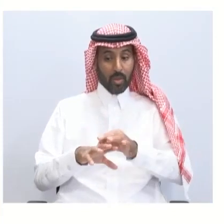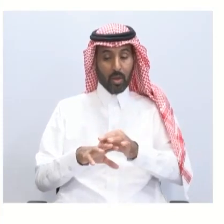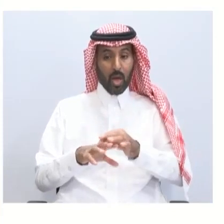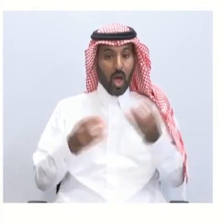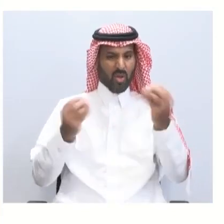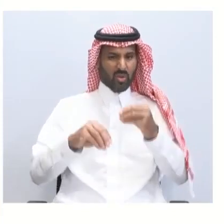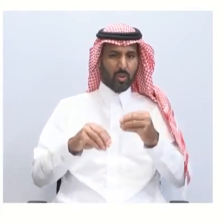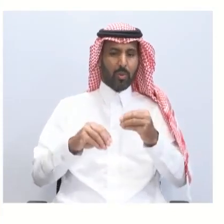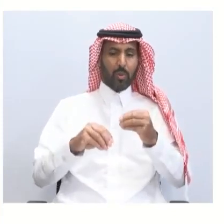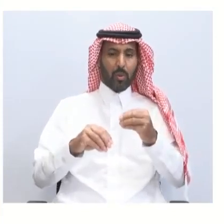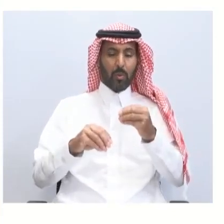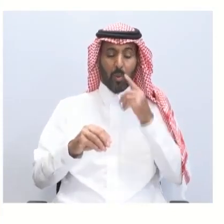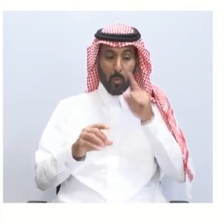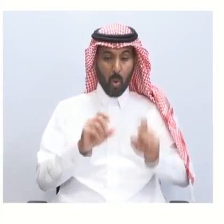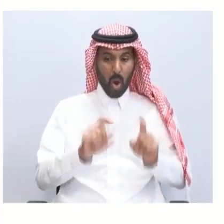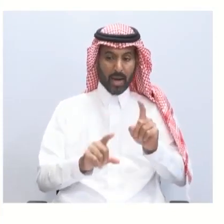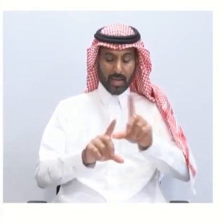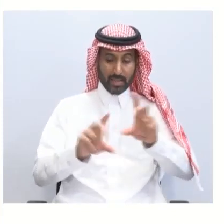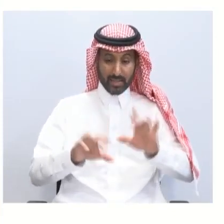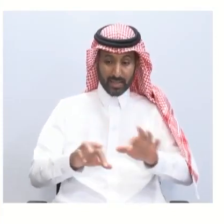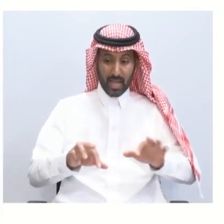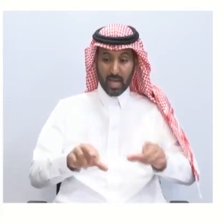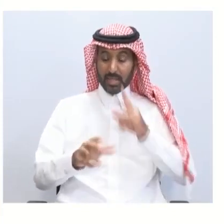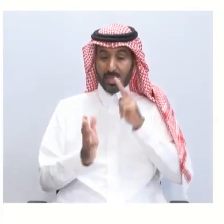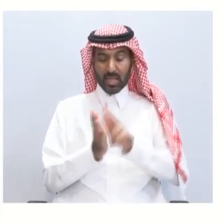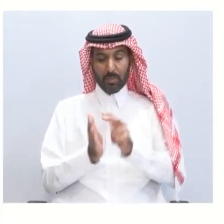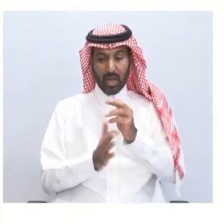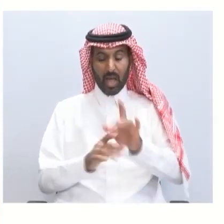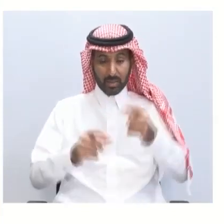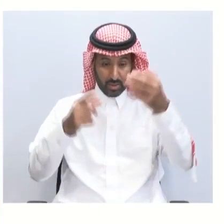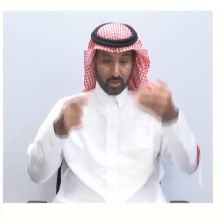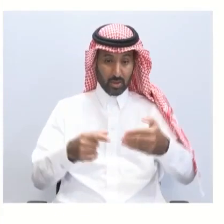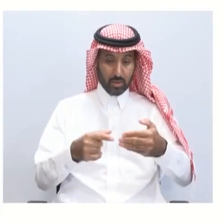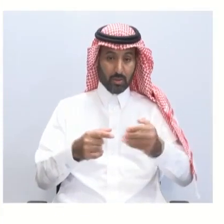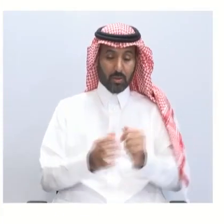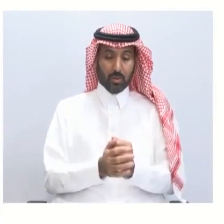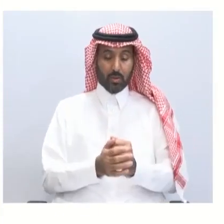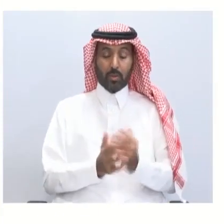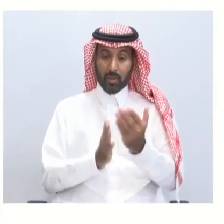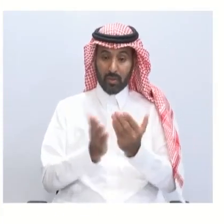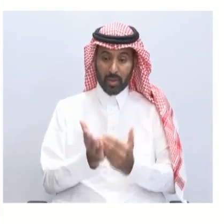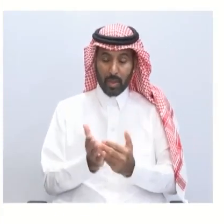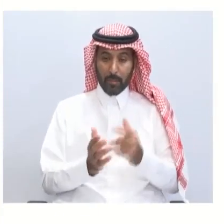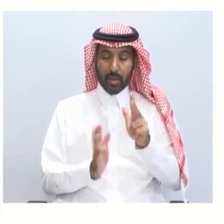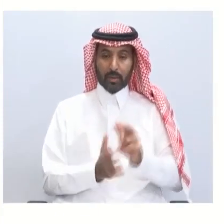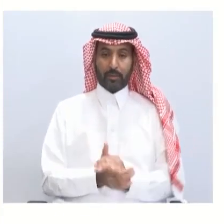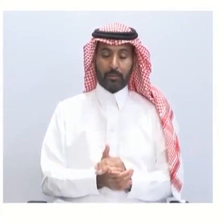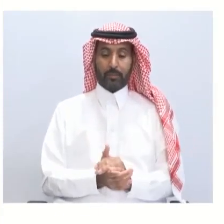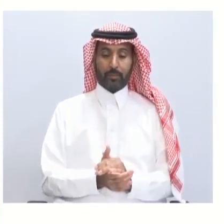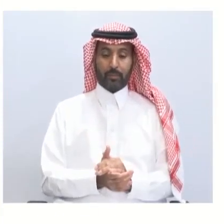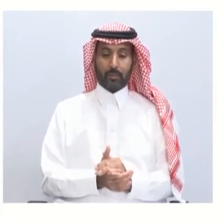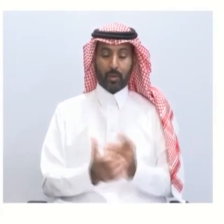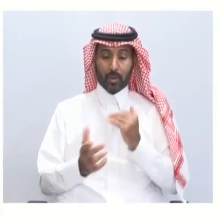كبيرا من المواقع والتطبيقات يعانون في المواقع والتطبيقات